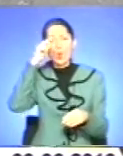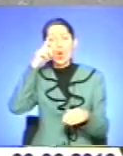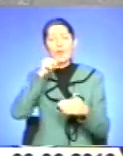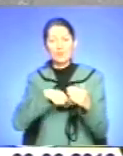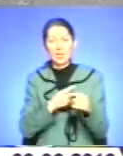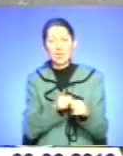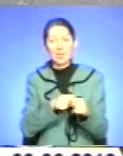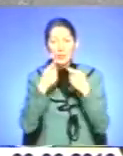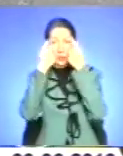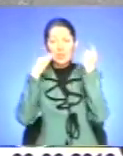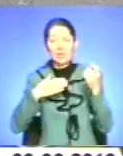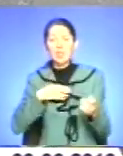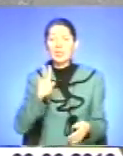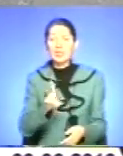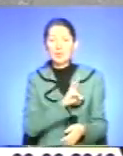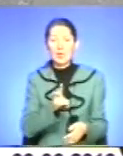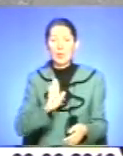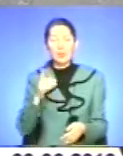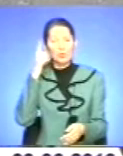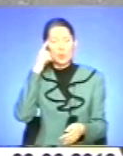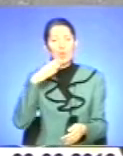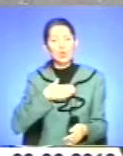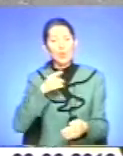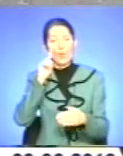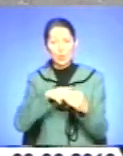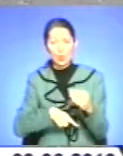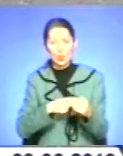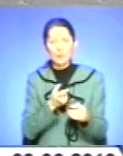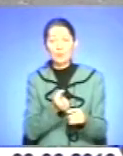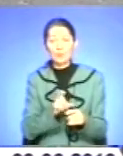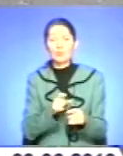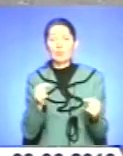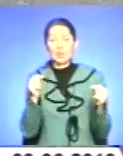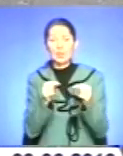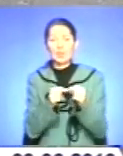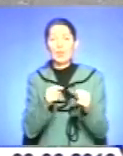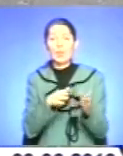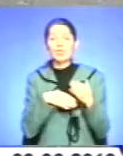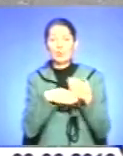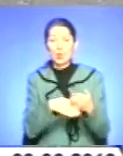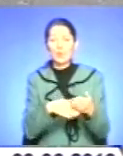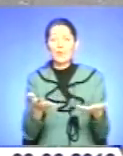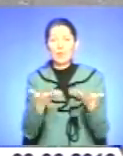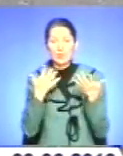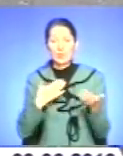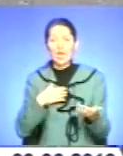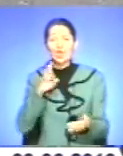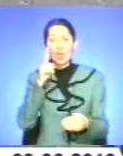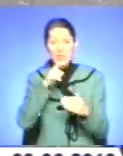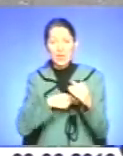нашою вірою і над дуже конкретним способом виявлення нашої віри, яким є божественна літургія.